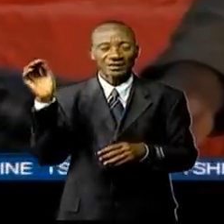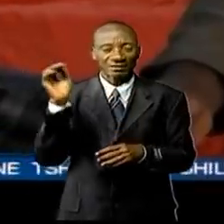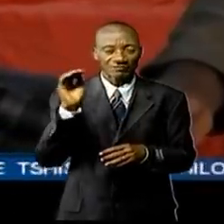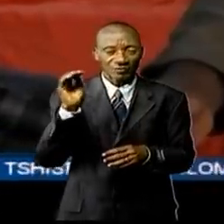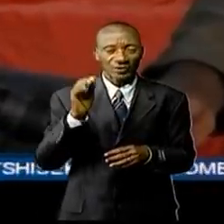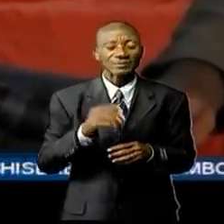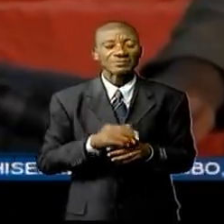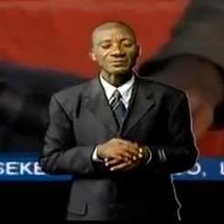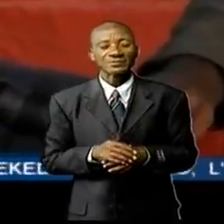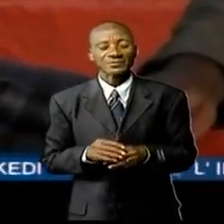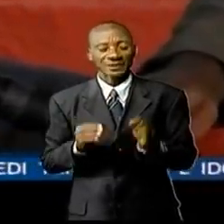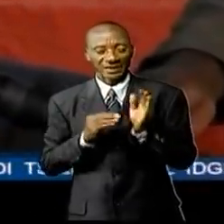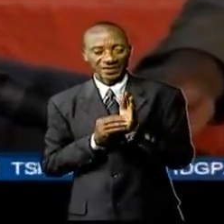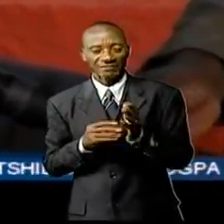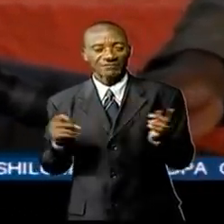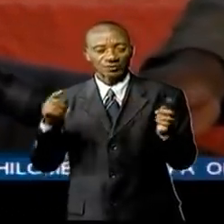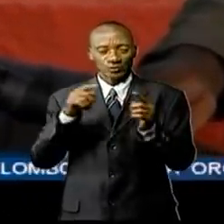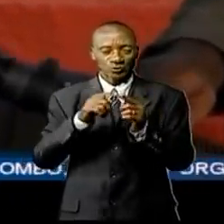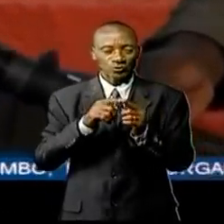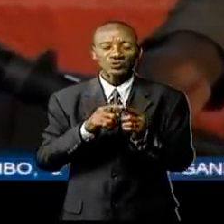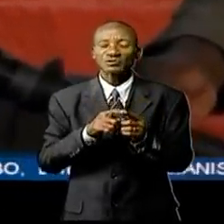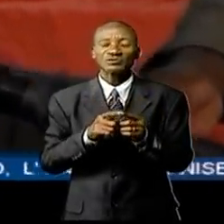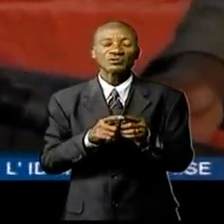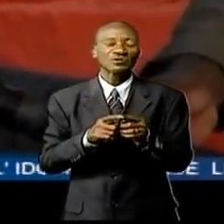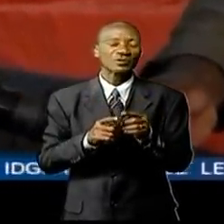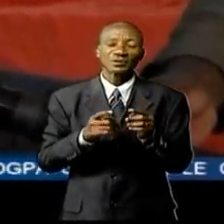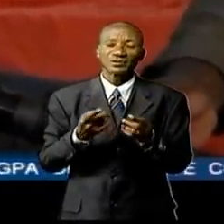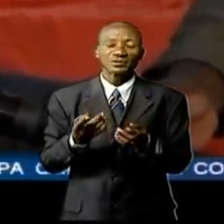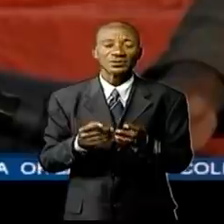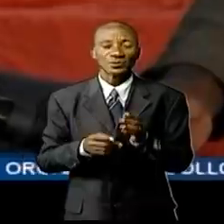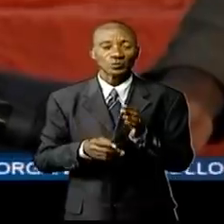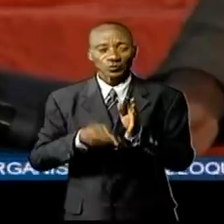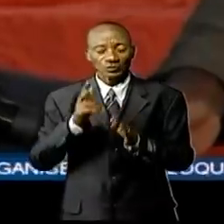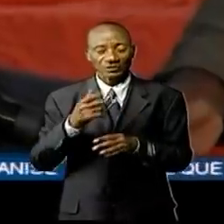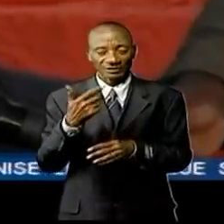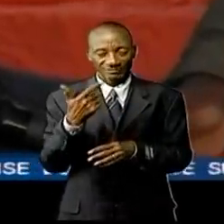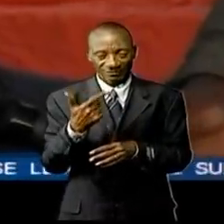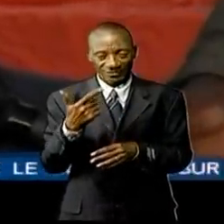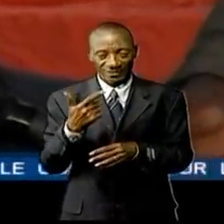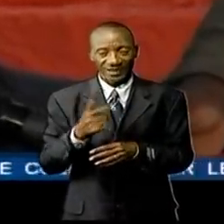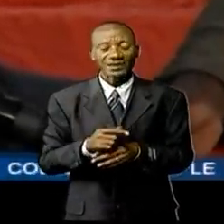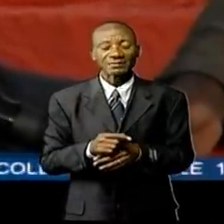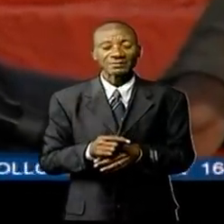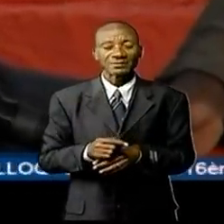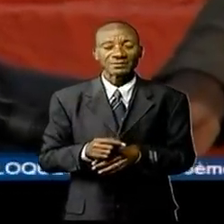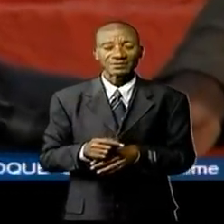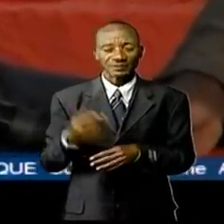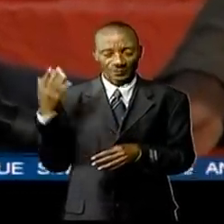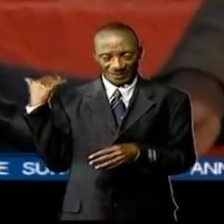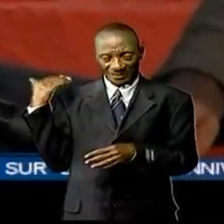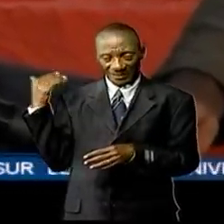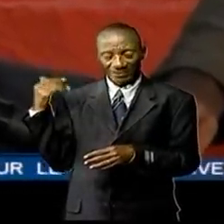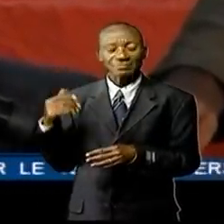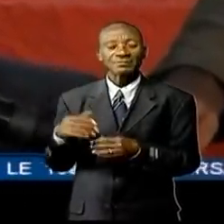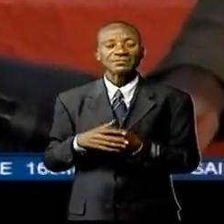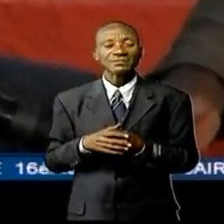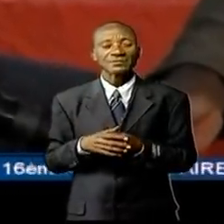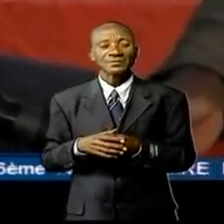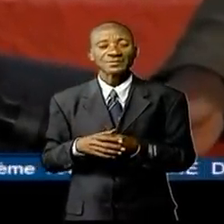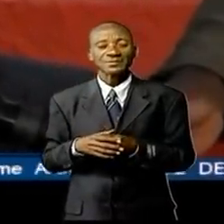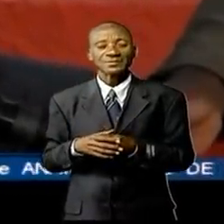au 12 février 2022 figurent parmi les nombreuses autre activité de renforcement des